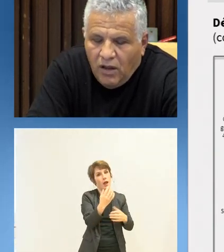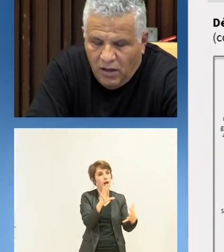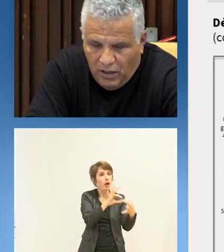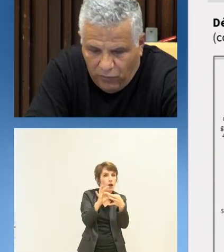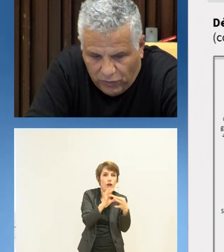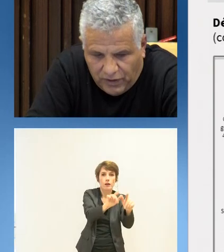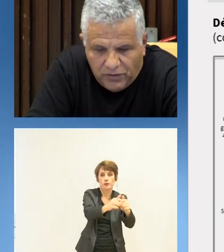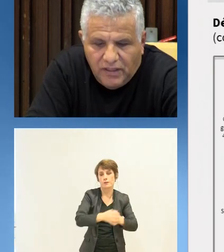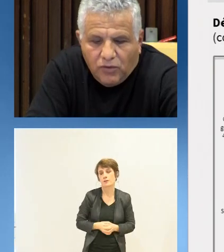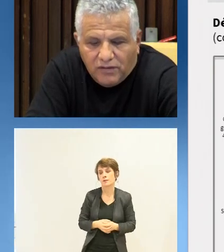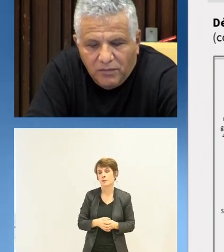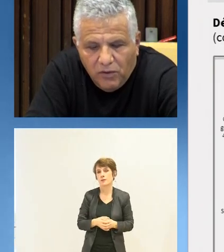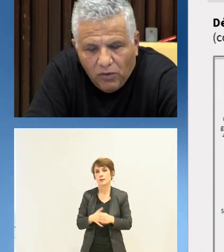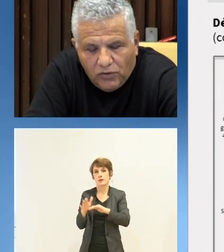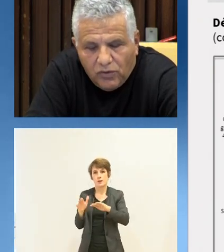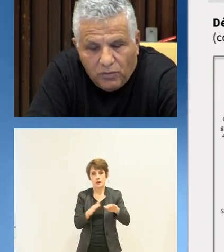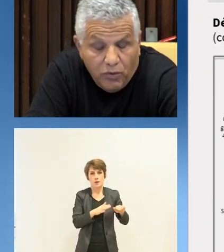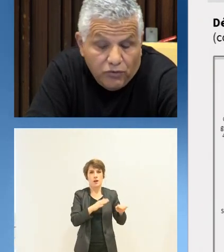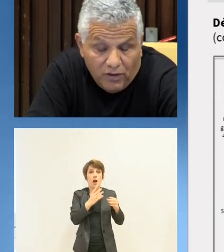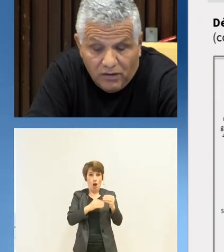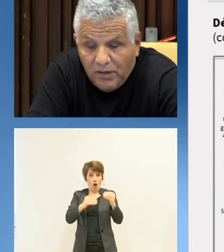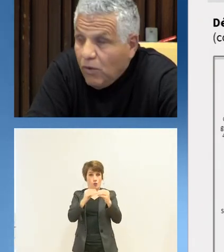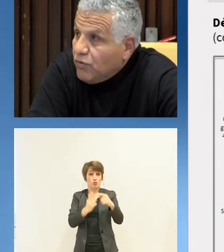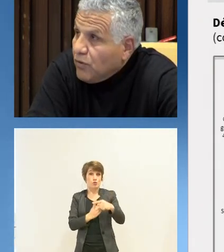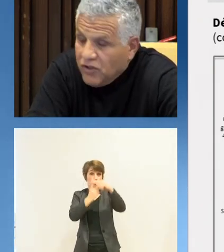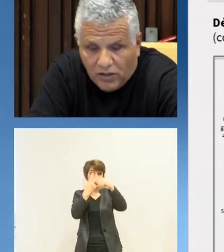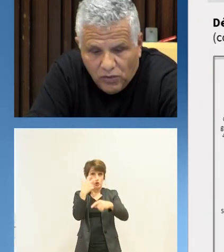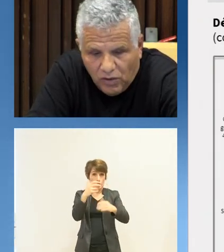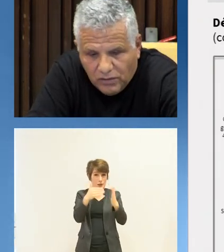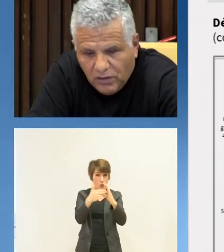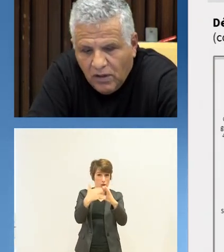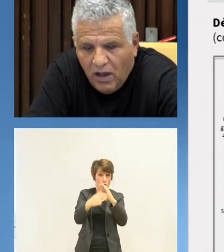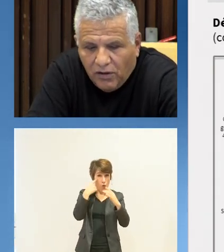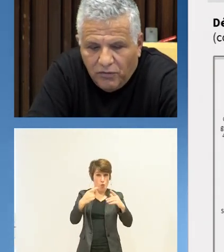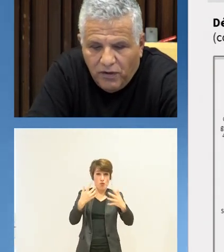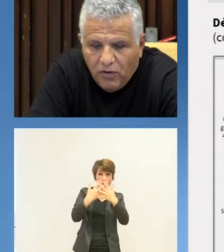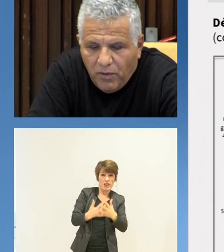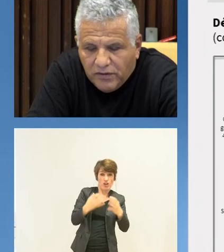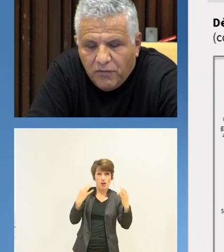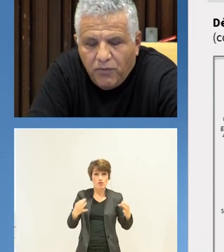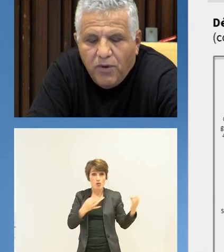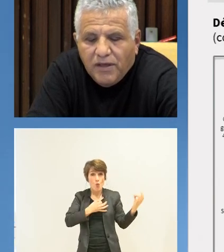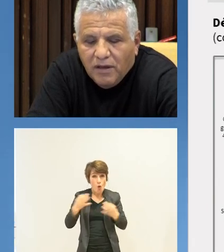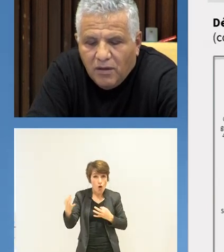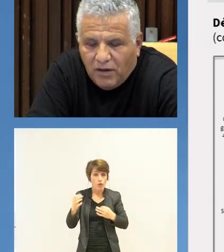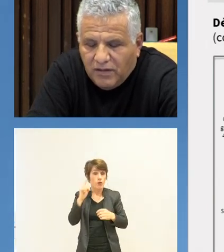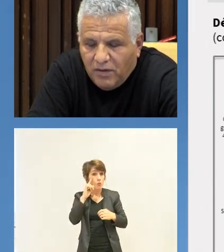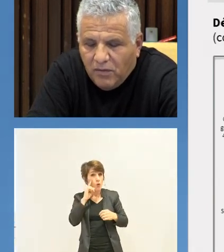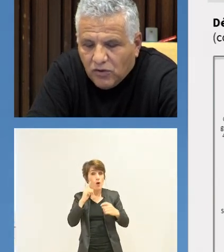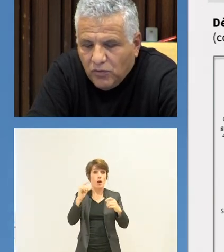il faut noter aussi trois cent mille euros / +3 100 mille euros sur les charges courantes en effet le poste des fluides